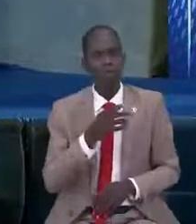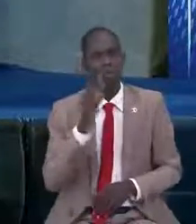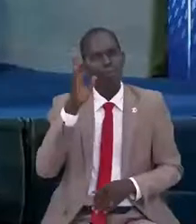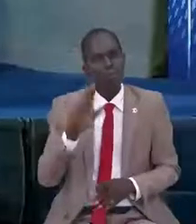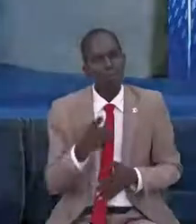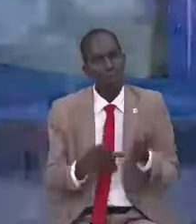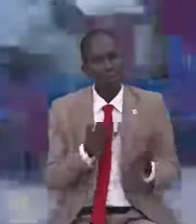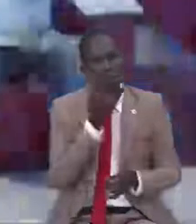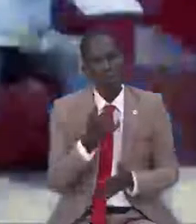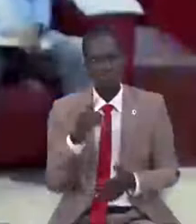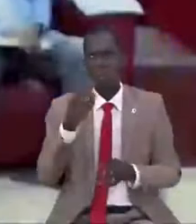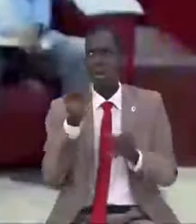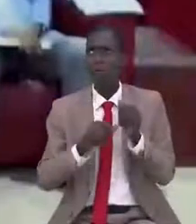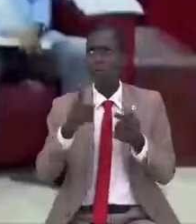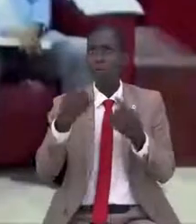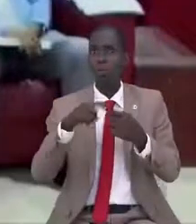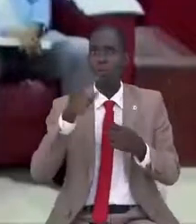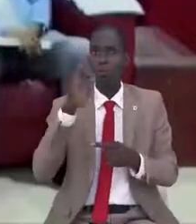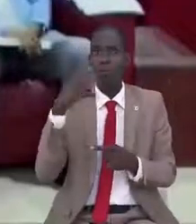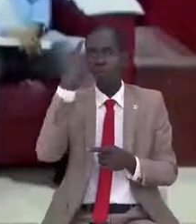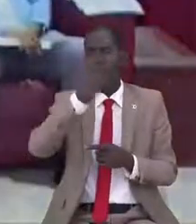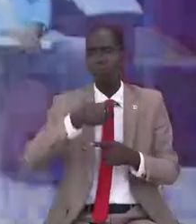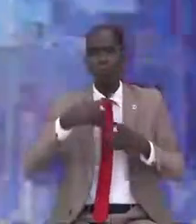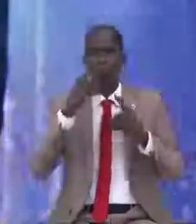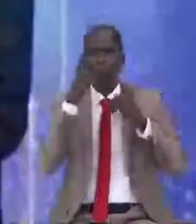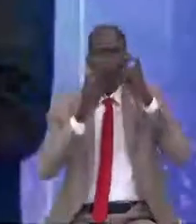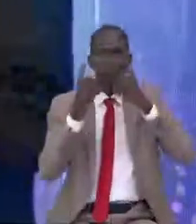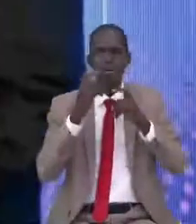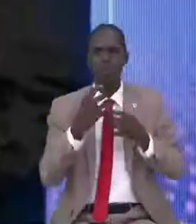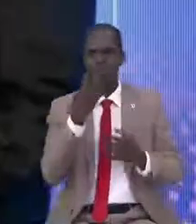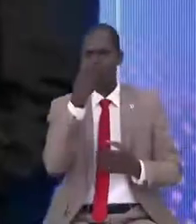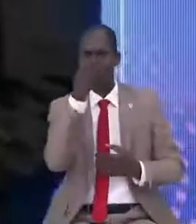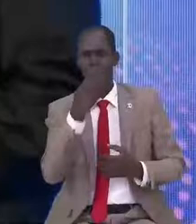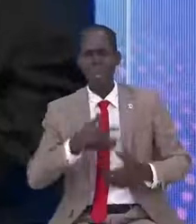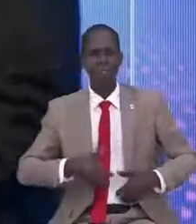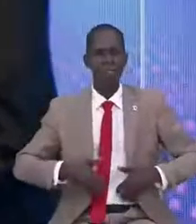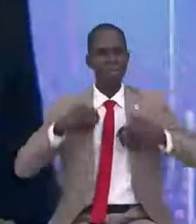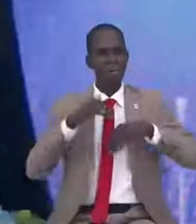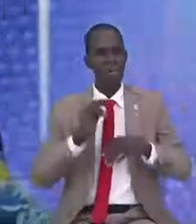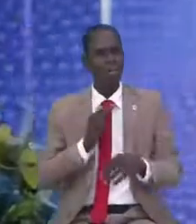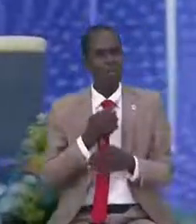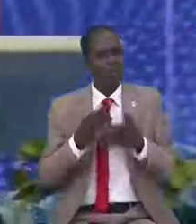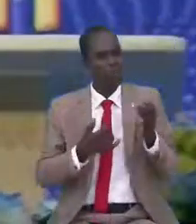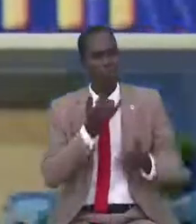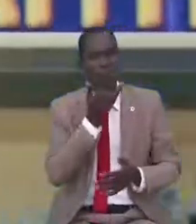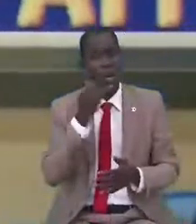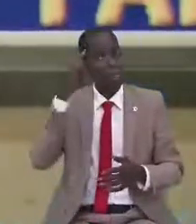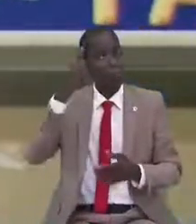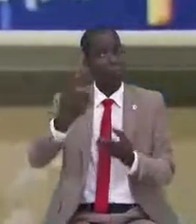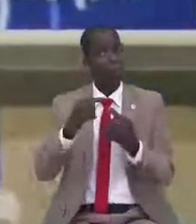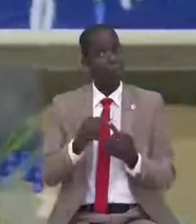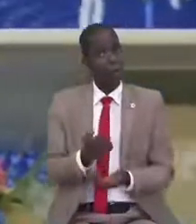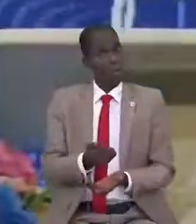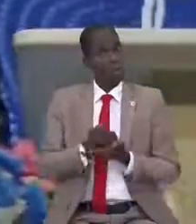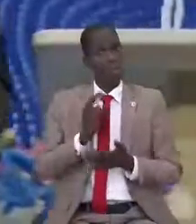qu'avons-nous fait? Quand il vient, chaque fois, il se renfroigne le visage. Je crois que tu es venu